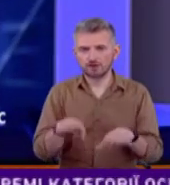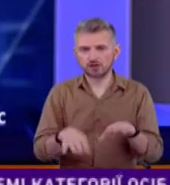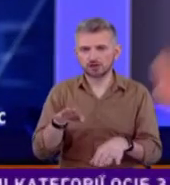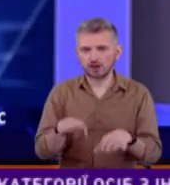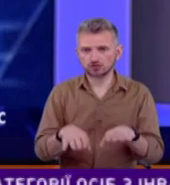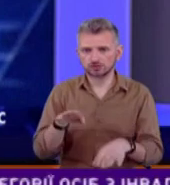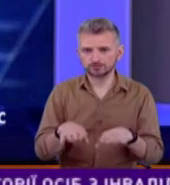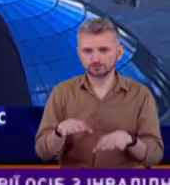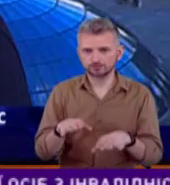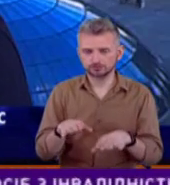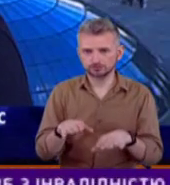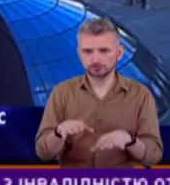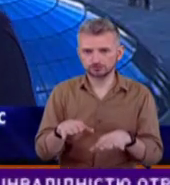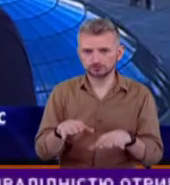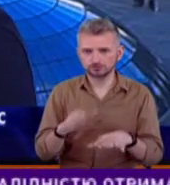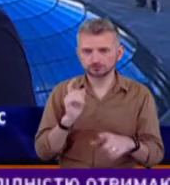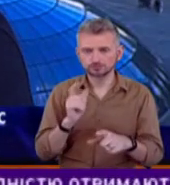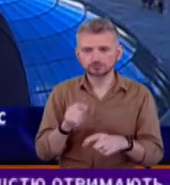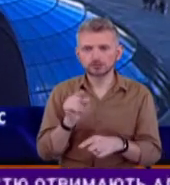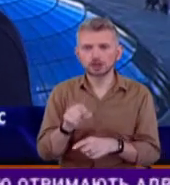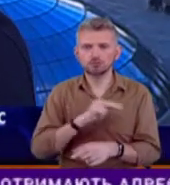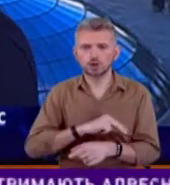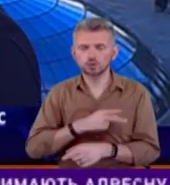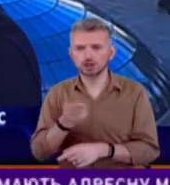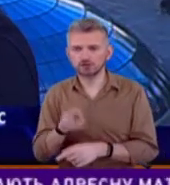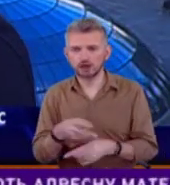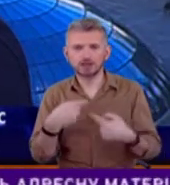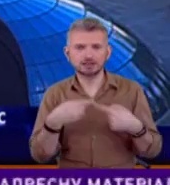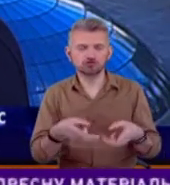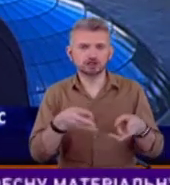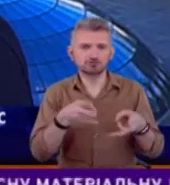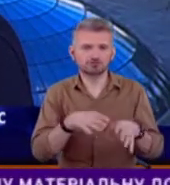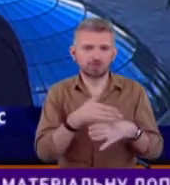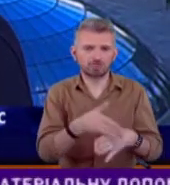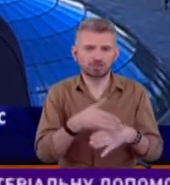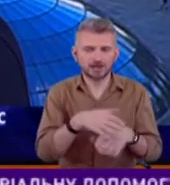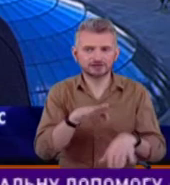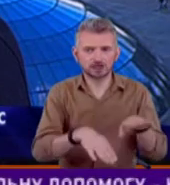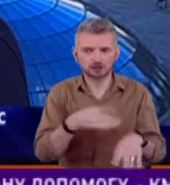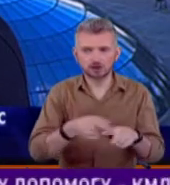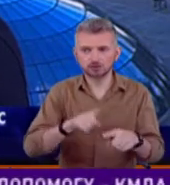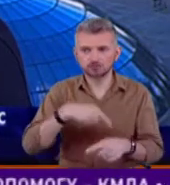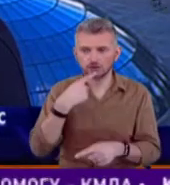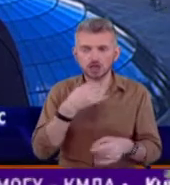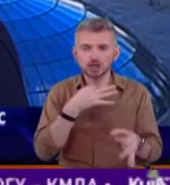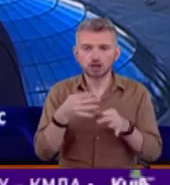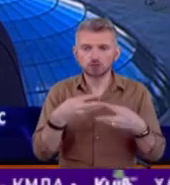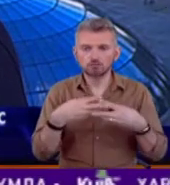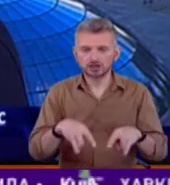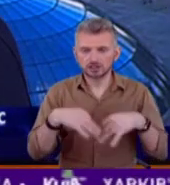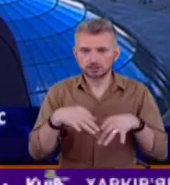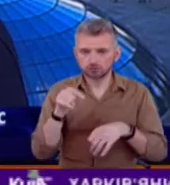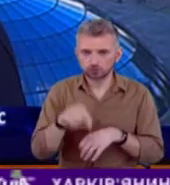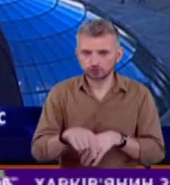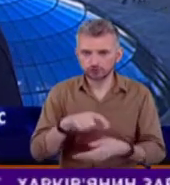вантажних терміналів. З них працює два, решта лежать на складах. І це артикулювалося радником міністра інфраструктури тут в